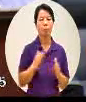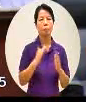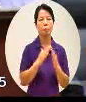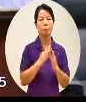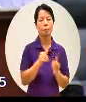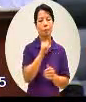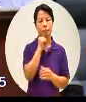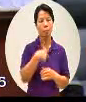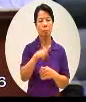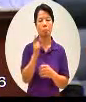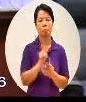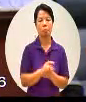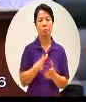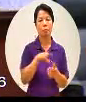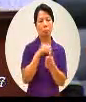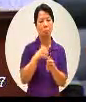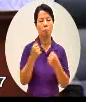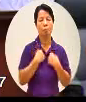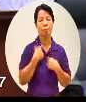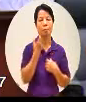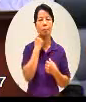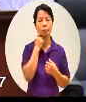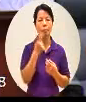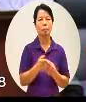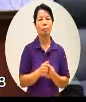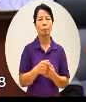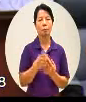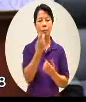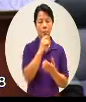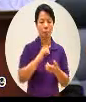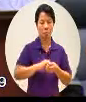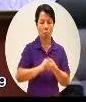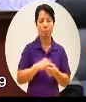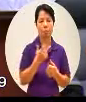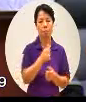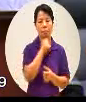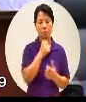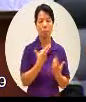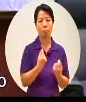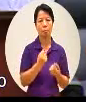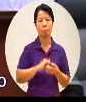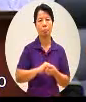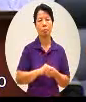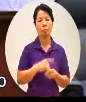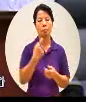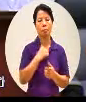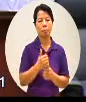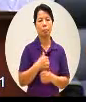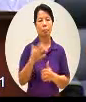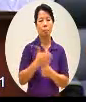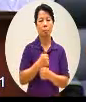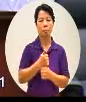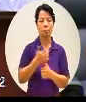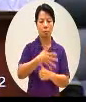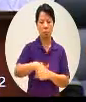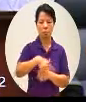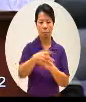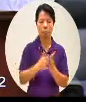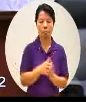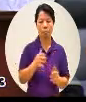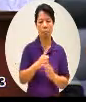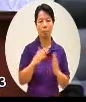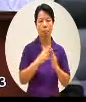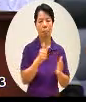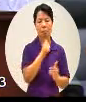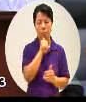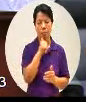去学才艺吗？啊，检定你无钱的，你有法度去检定吗？啊，你这干部，你家长家境无较好，迄老皮老皮